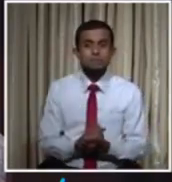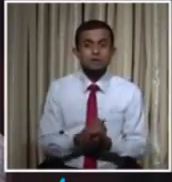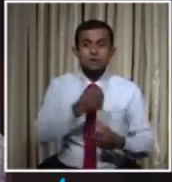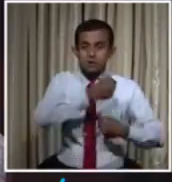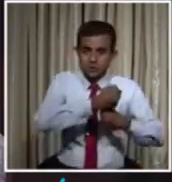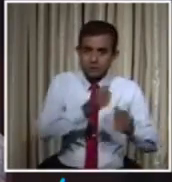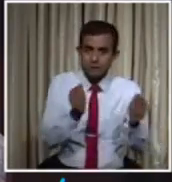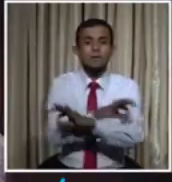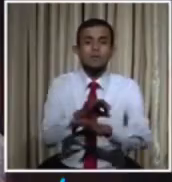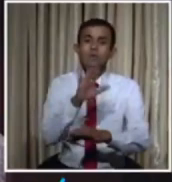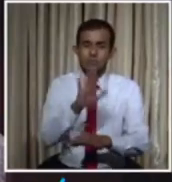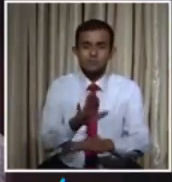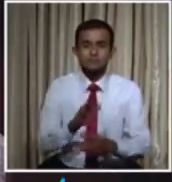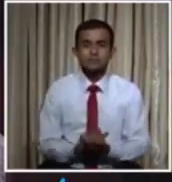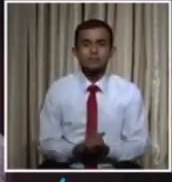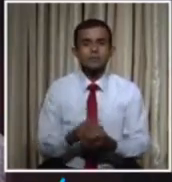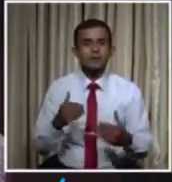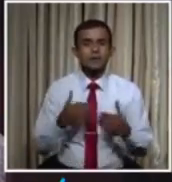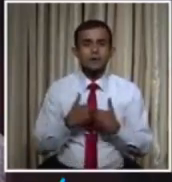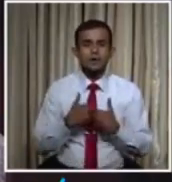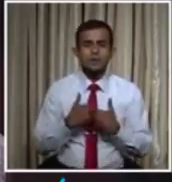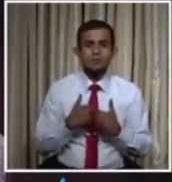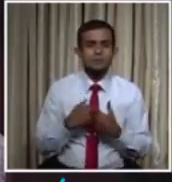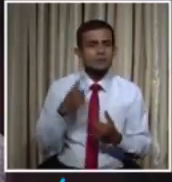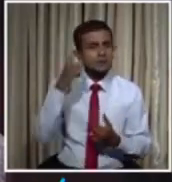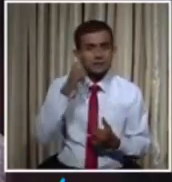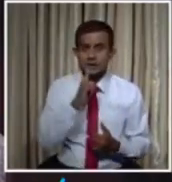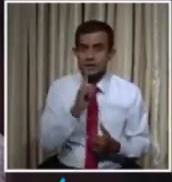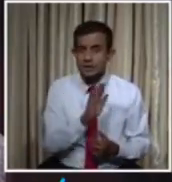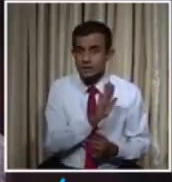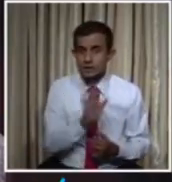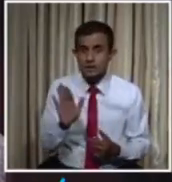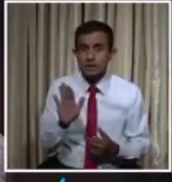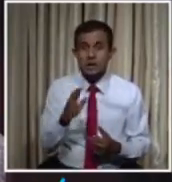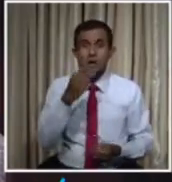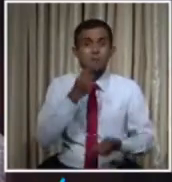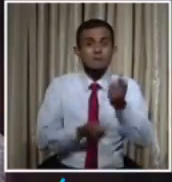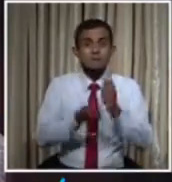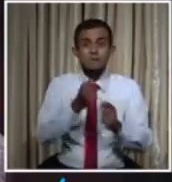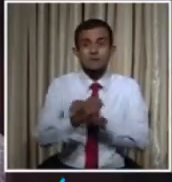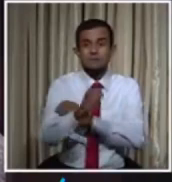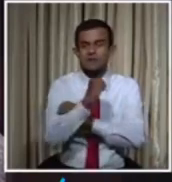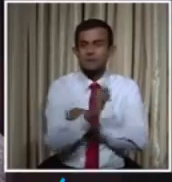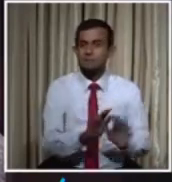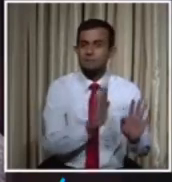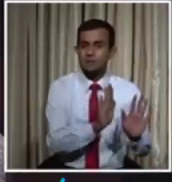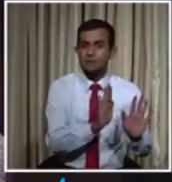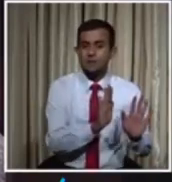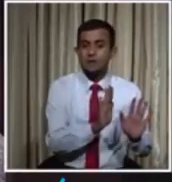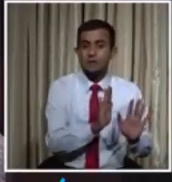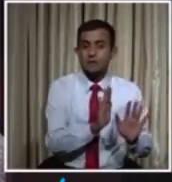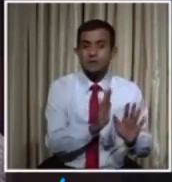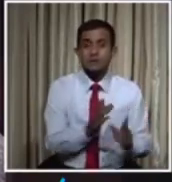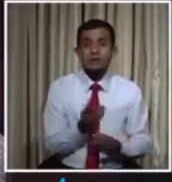රජයක් කටයුතු කරන්නට ඕන අපි කිසිසේත්ම විශ්වාස කරන්නේ වෙළඳපොළ බලවේගවලට පමණක්